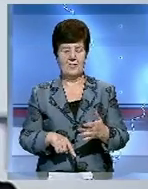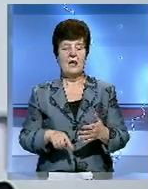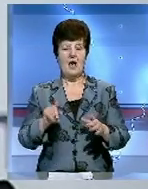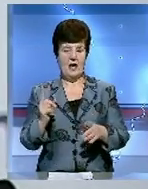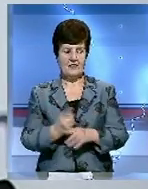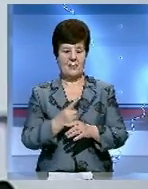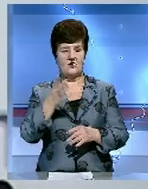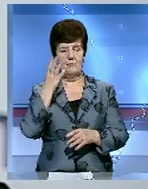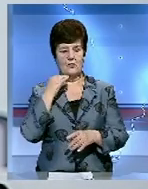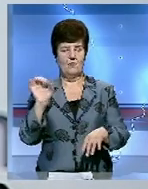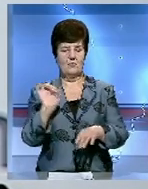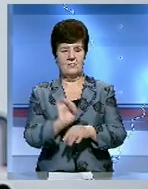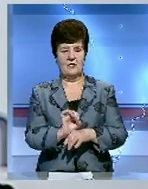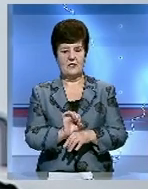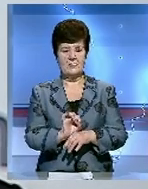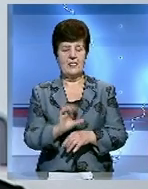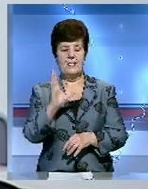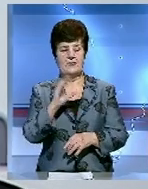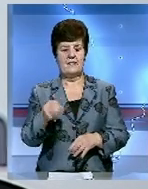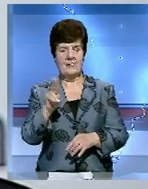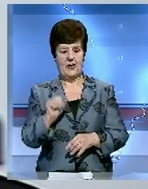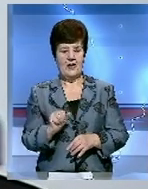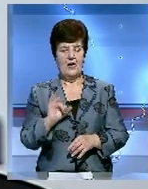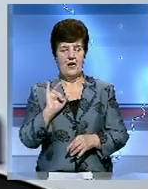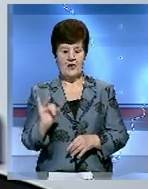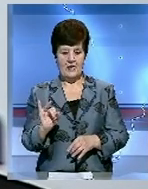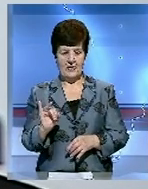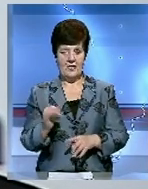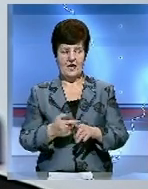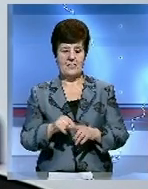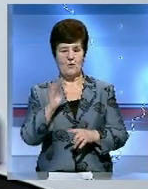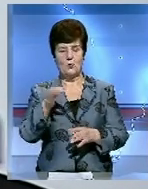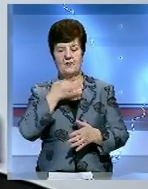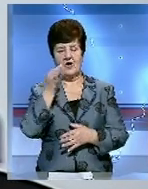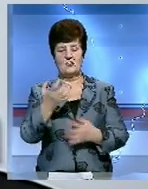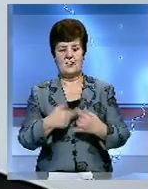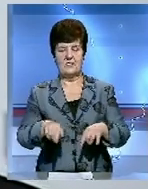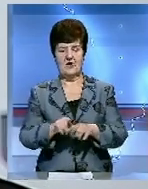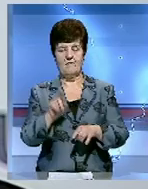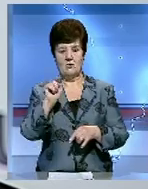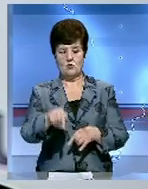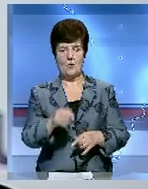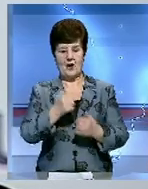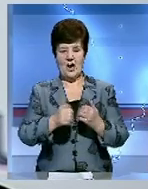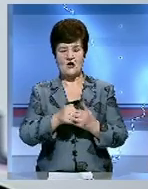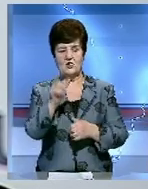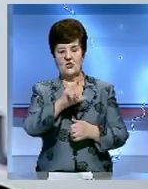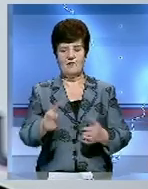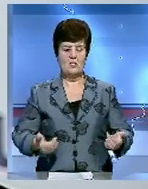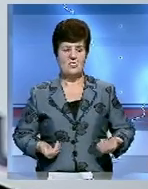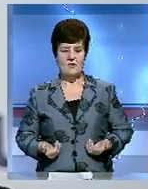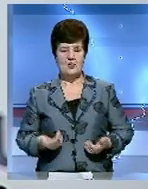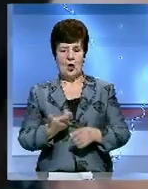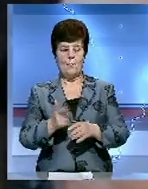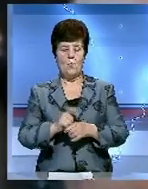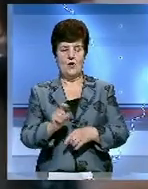остановим эпидемию ВИЧ-СПИДа. И это будет выражаться в том, что Каждый человек, живущий с ВИЧ, будет жить